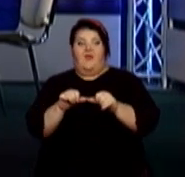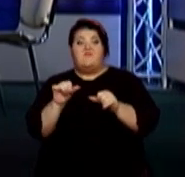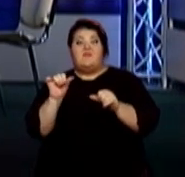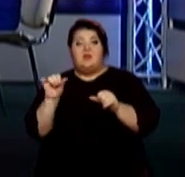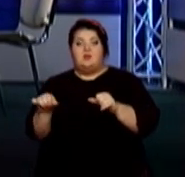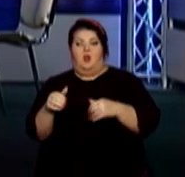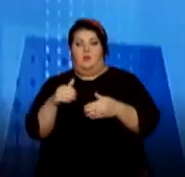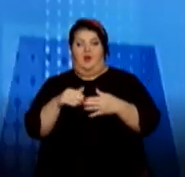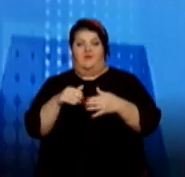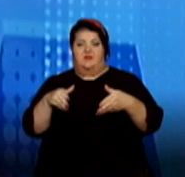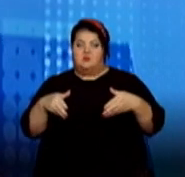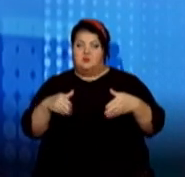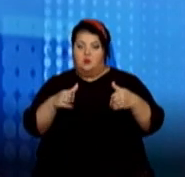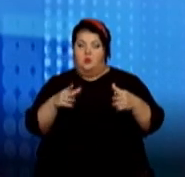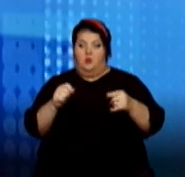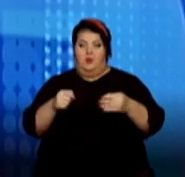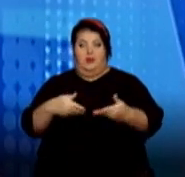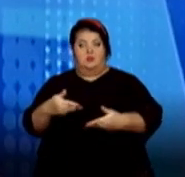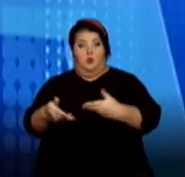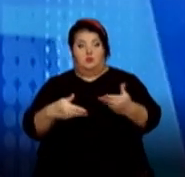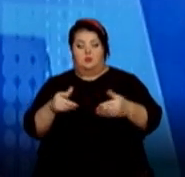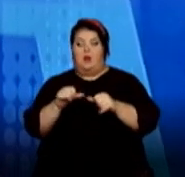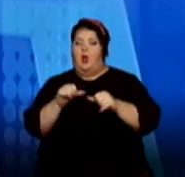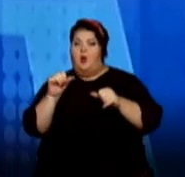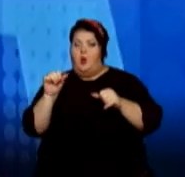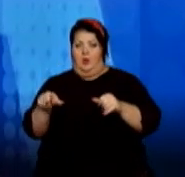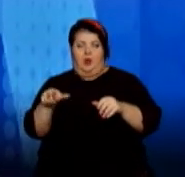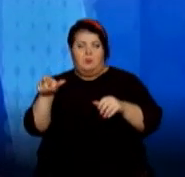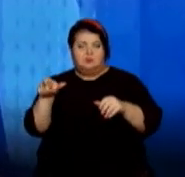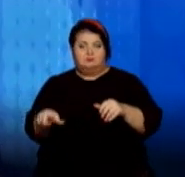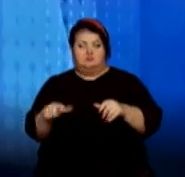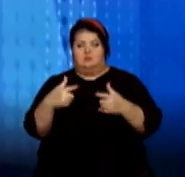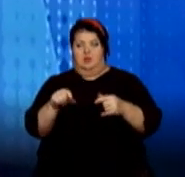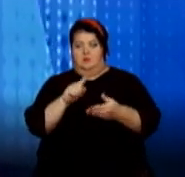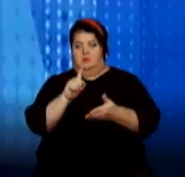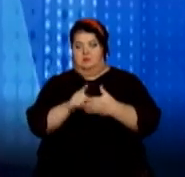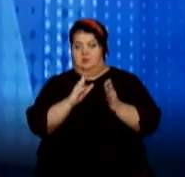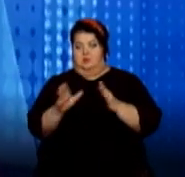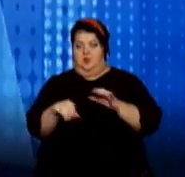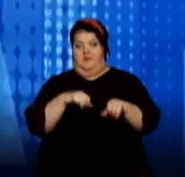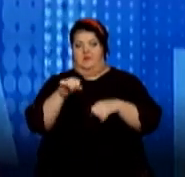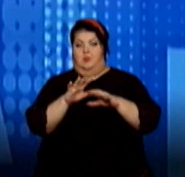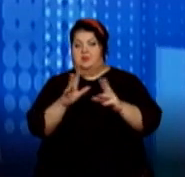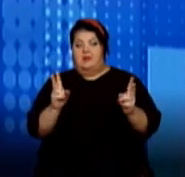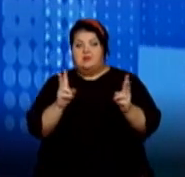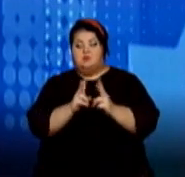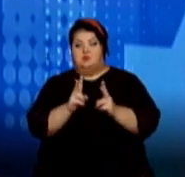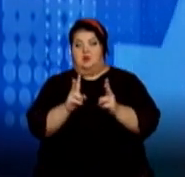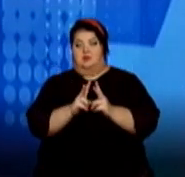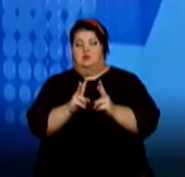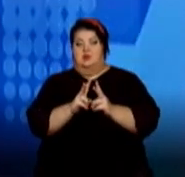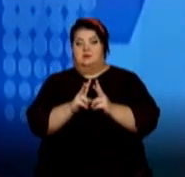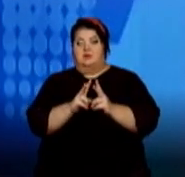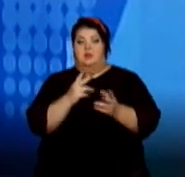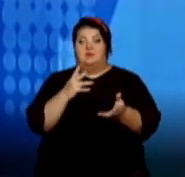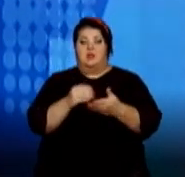від проїжджої частини та від тротуарної частини окрема ділянка, де має пересуватися велосипедист, не зустрічаючись